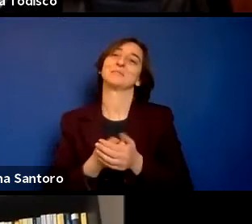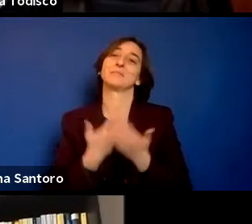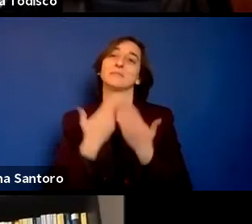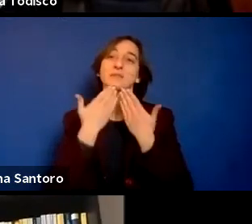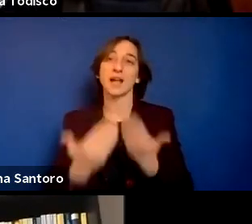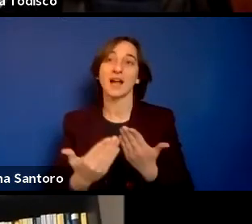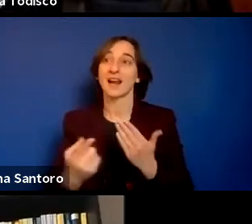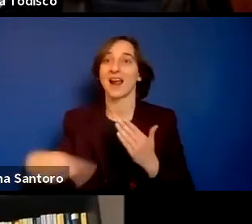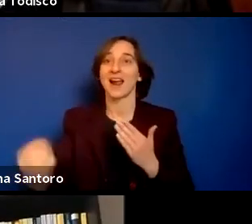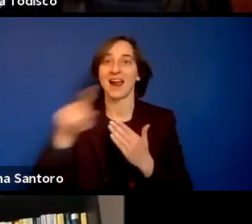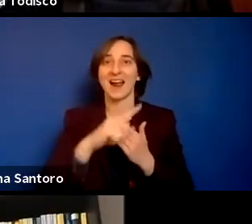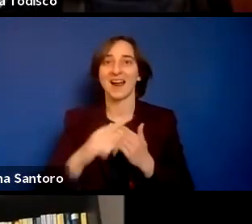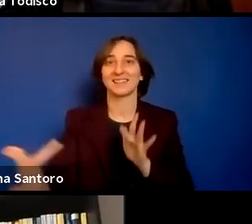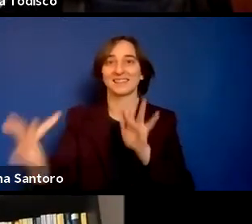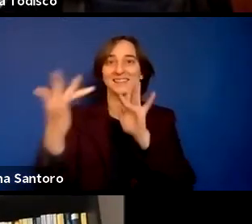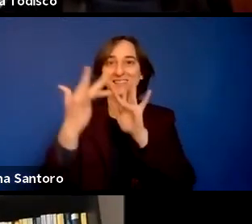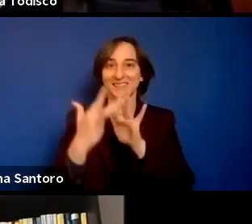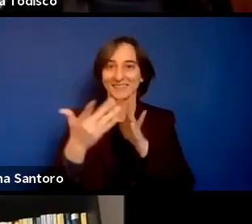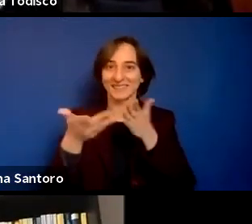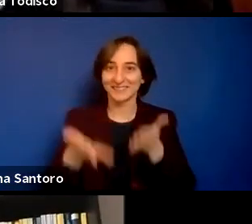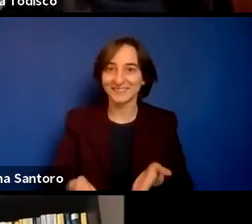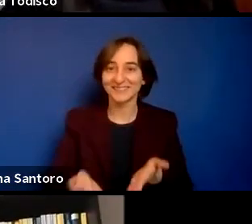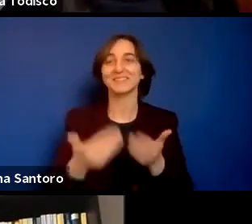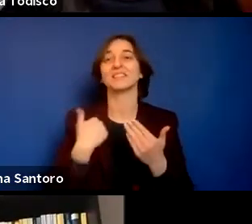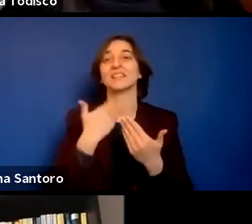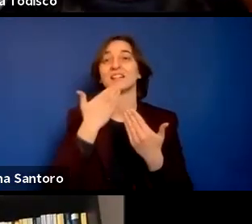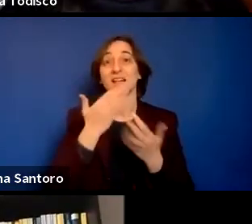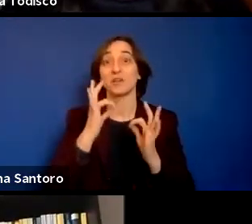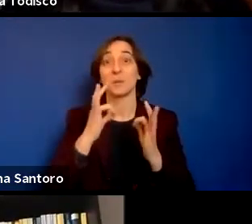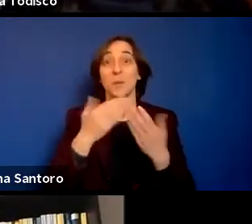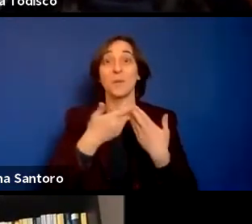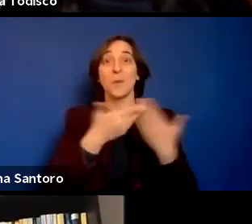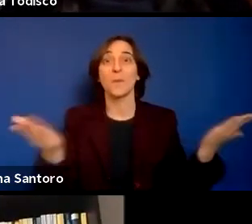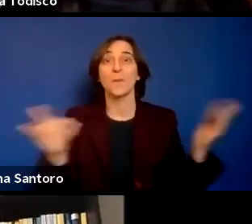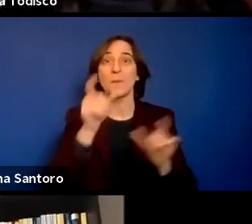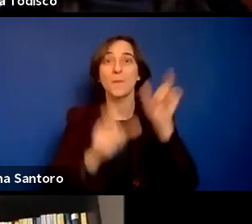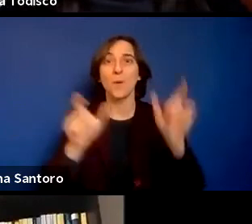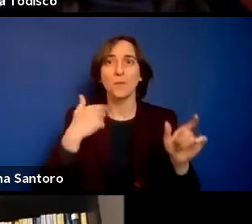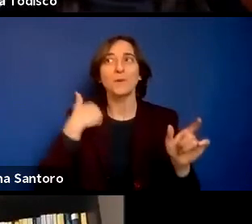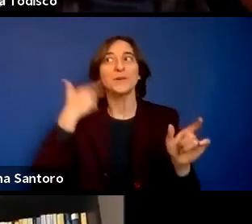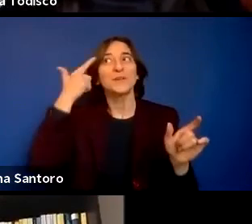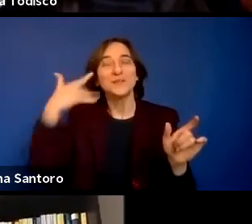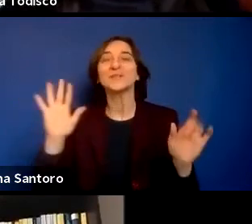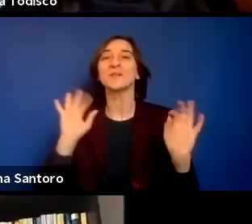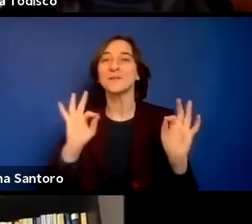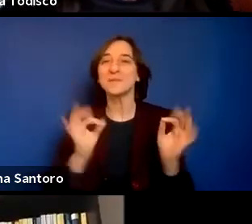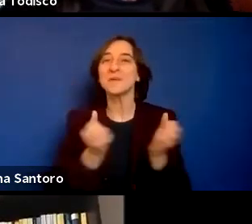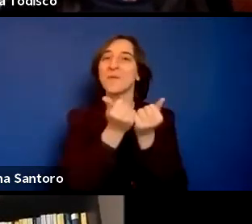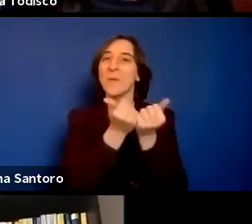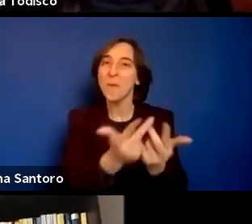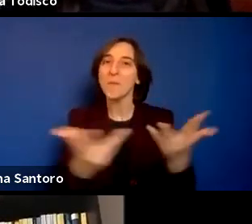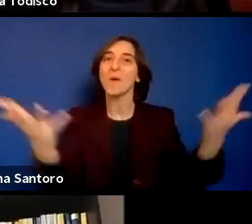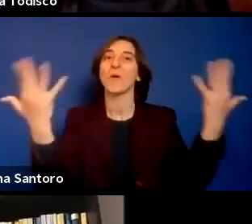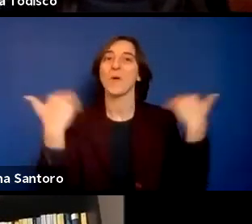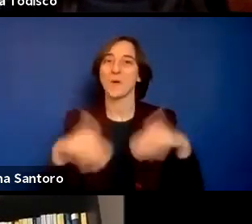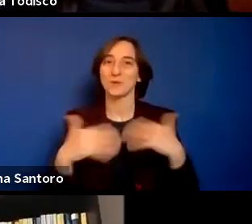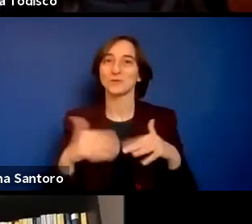collegati con noi, grazie al pubblico che sappiamo essere molto numeroso, è un pubblico fatto